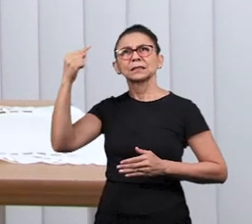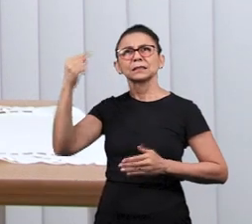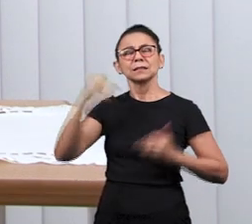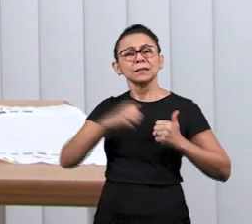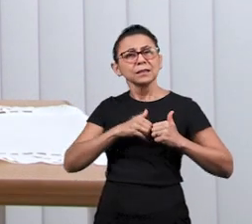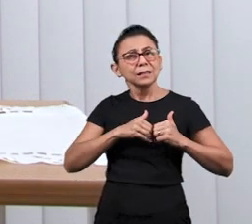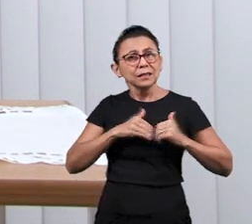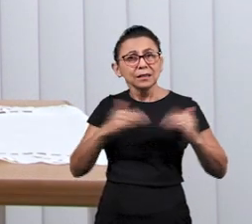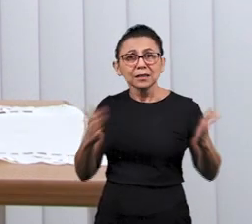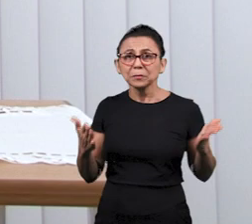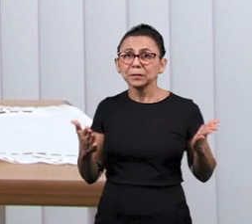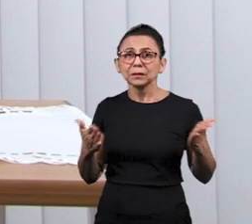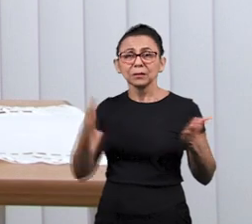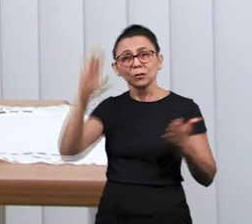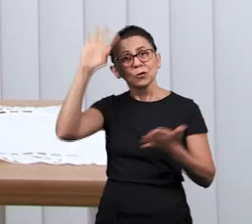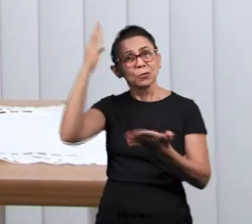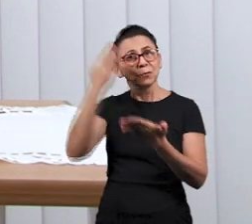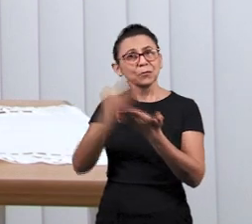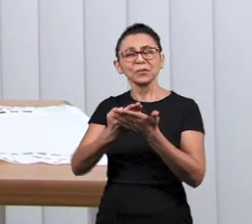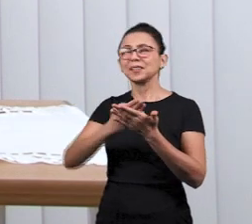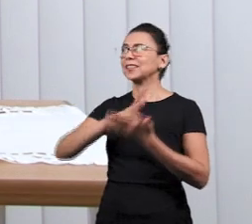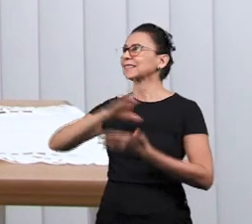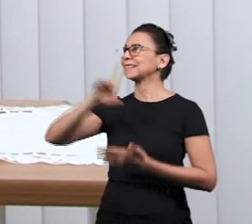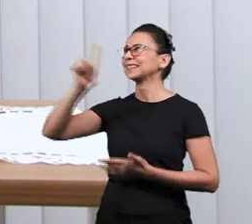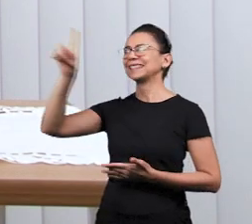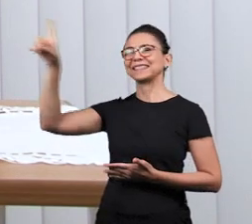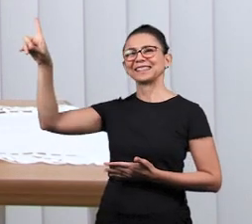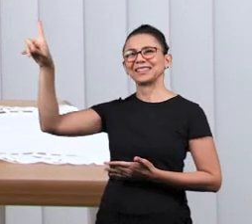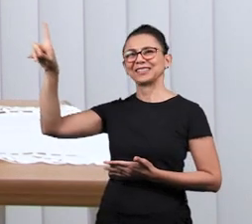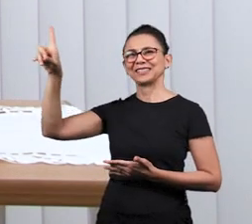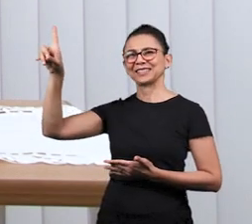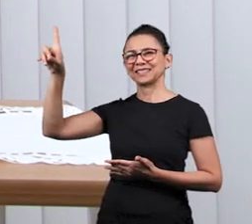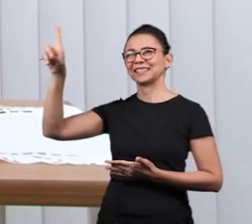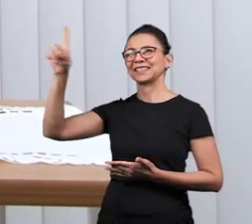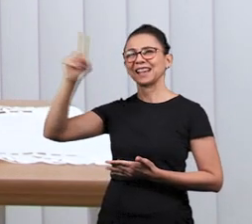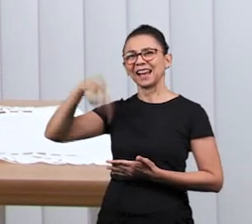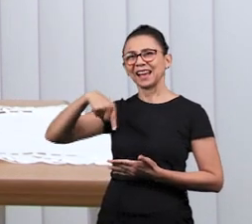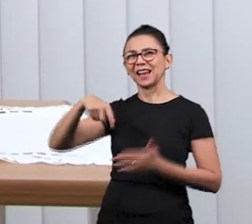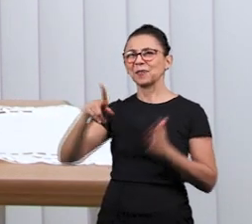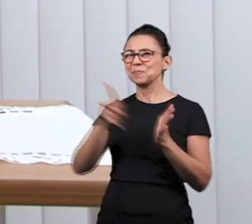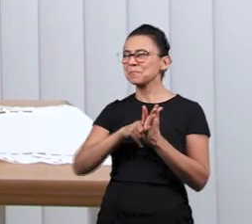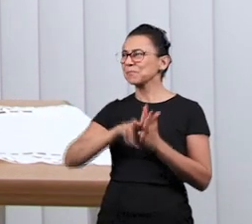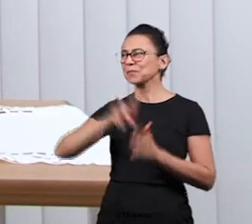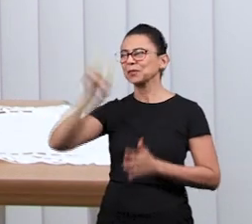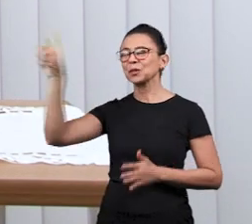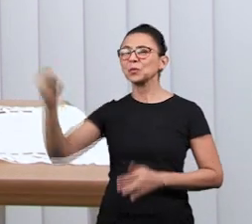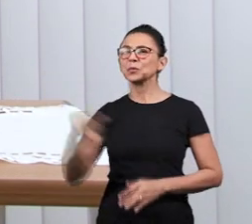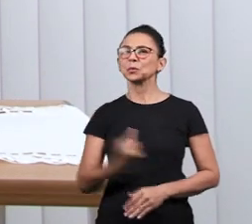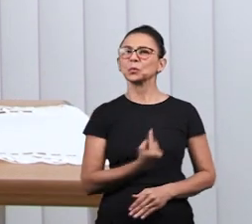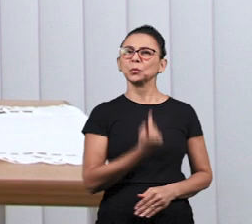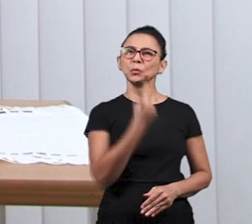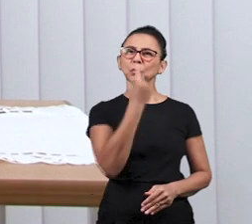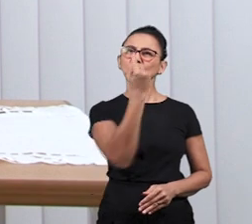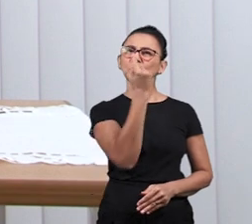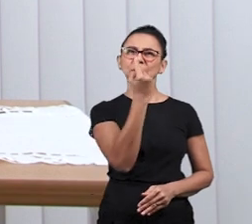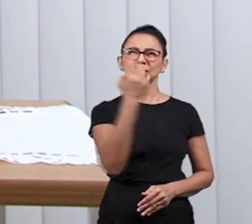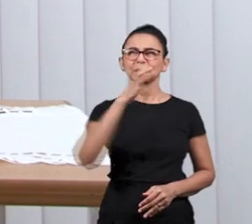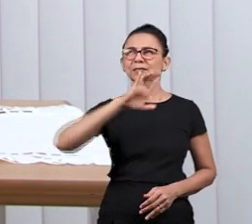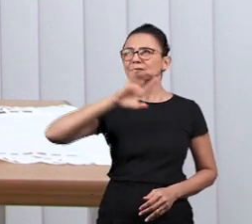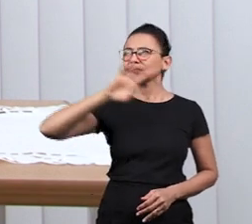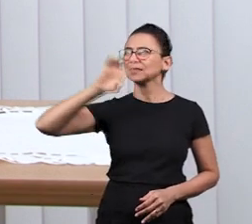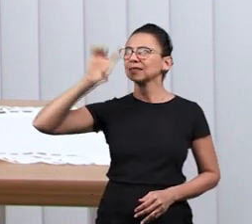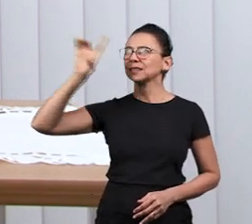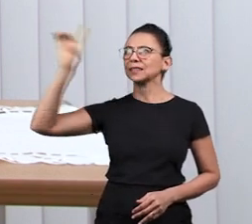думаешь. Открой свое сердце. Простри свою руку к Нему, потому что Он Бог. И для